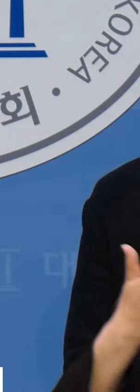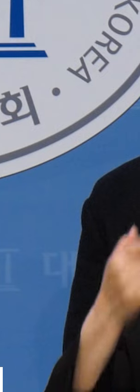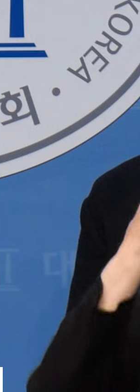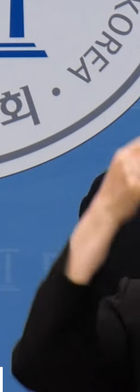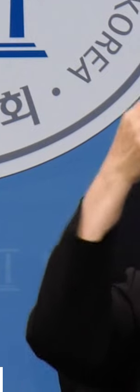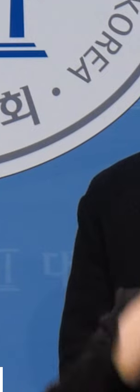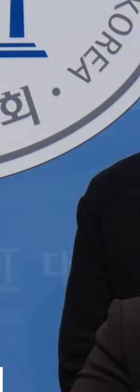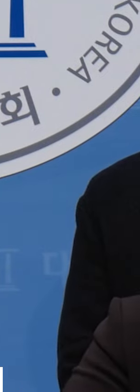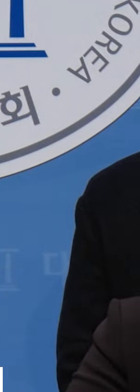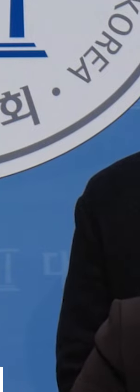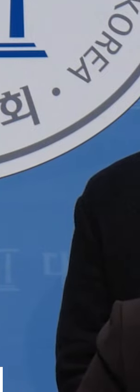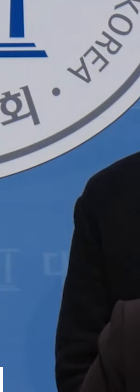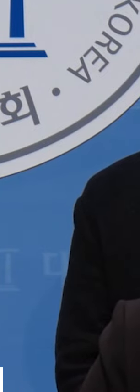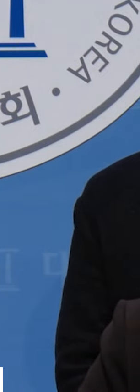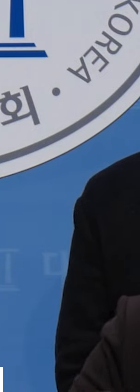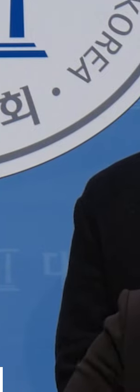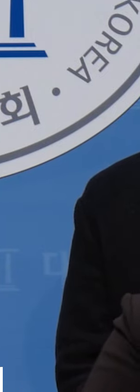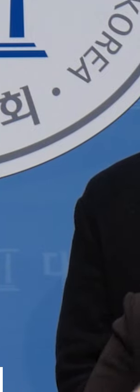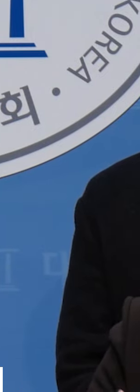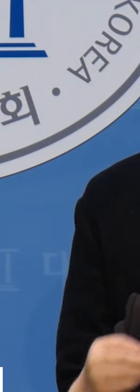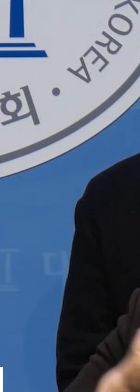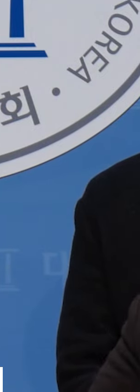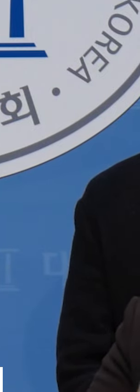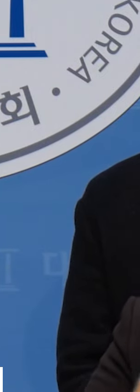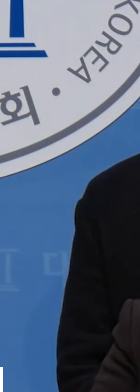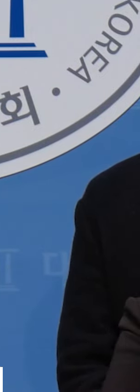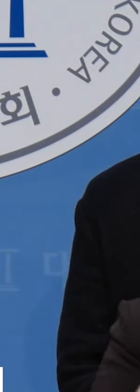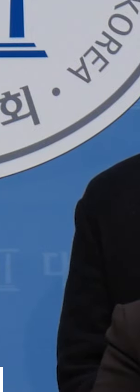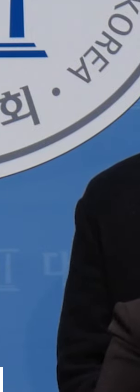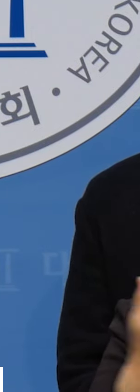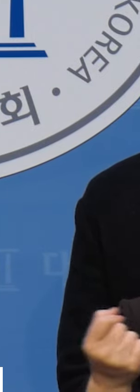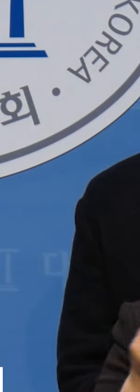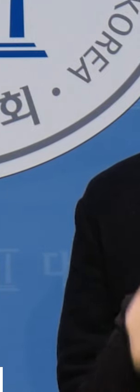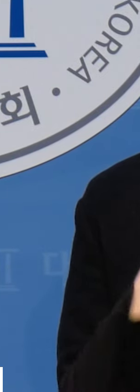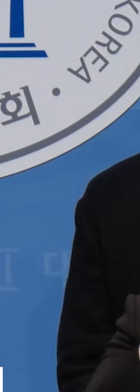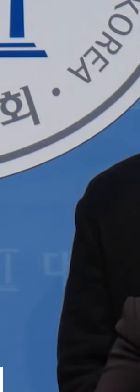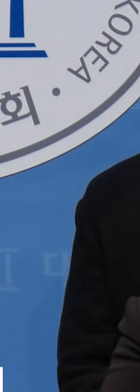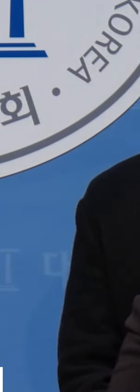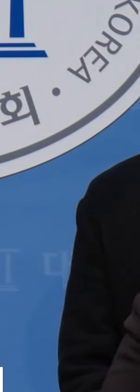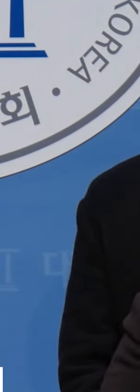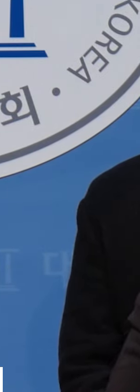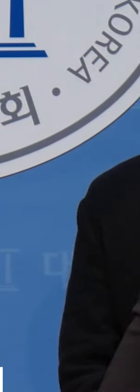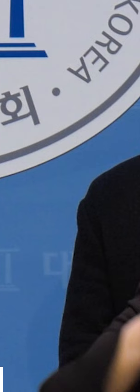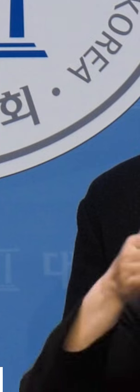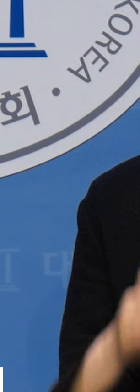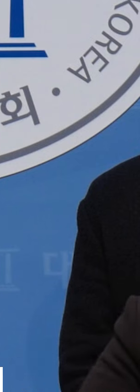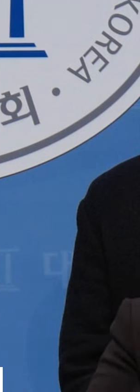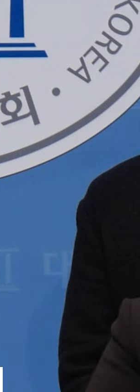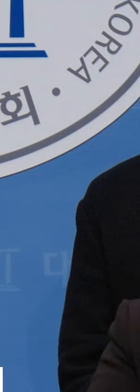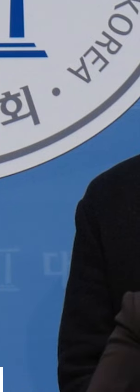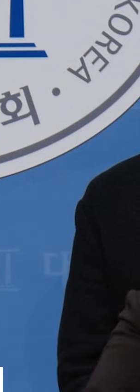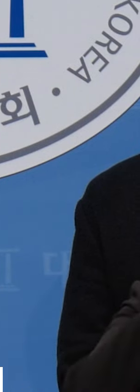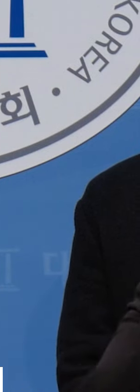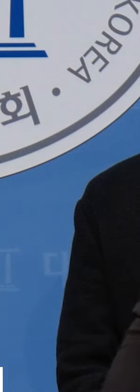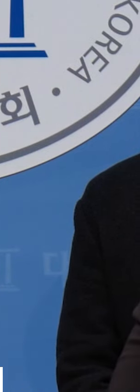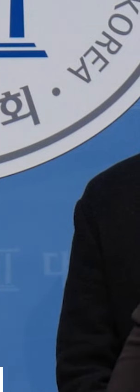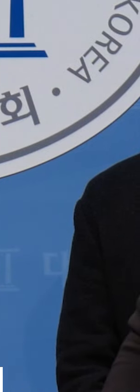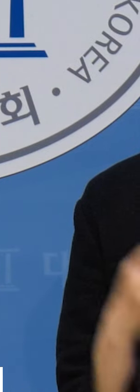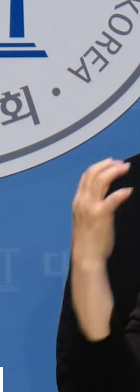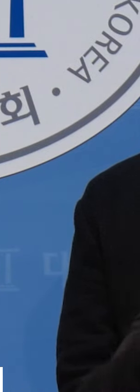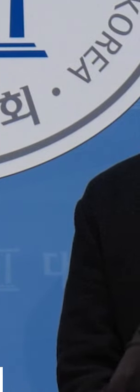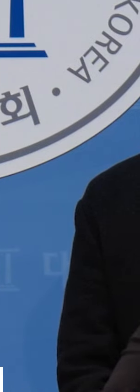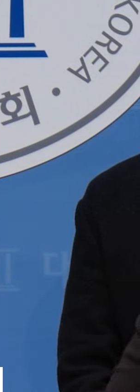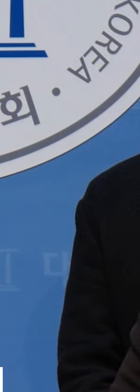기억합니다. 또한 저희를 포함한 우리 국민 모두는 대한민국 국민의 오랜 열망이었던 민주화를 짓밟았던